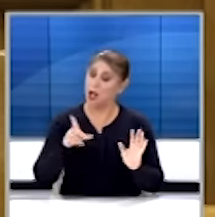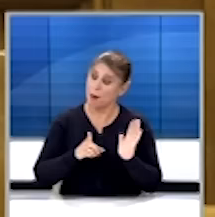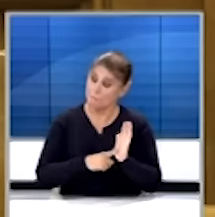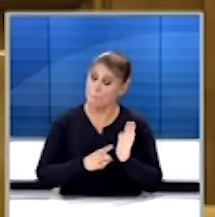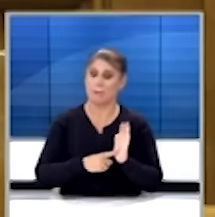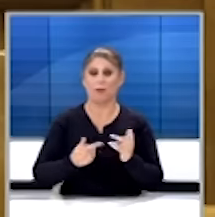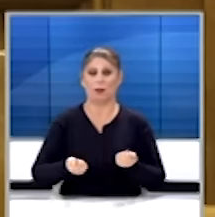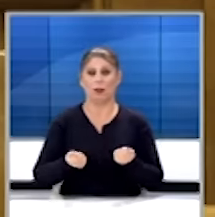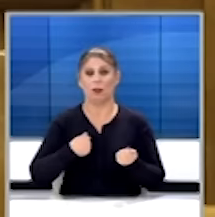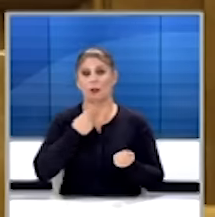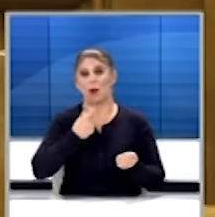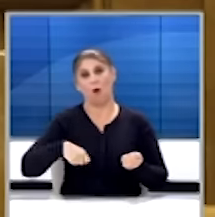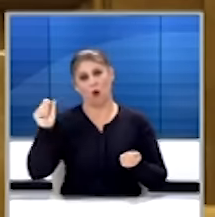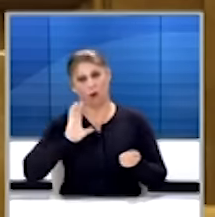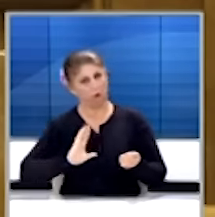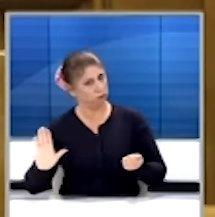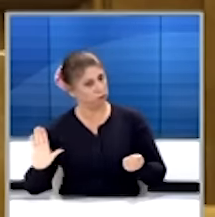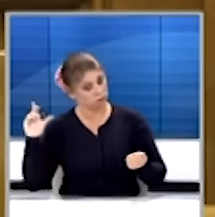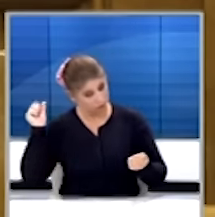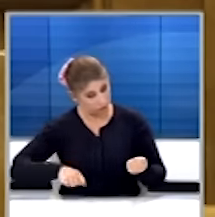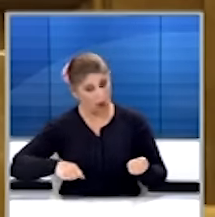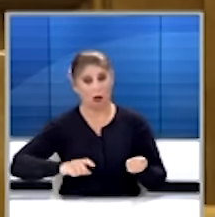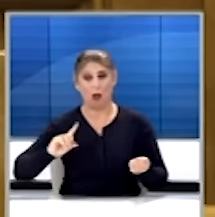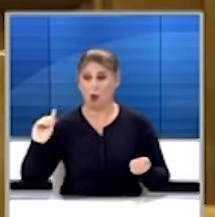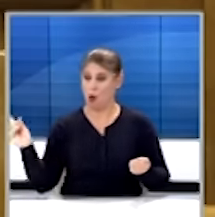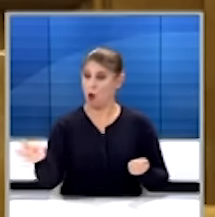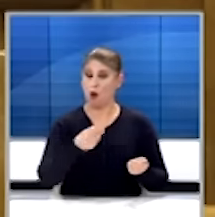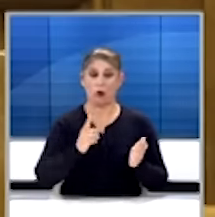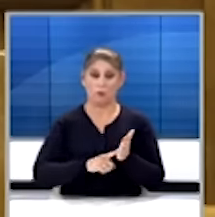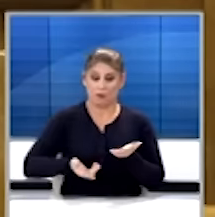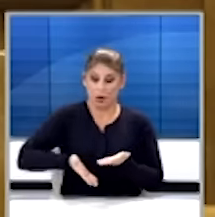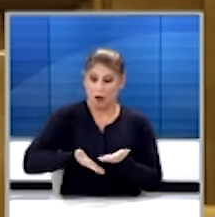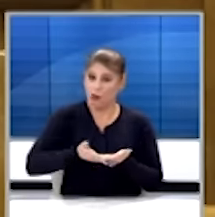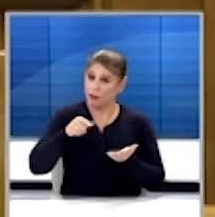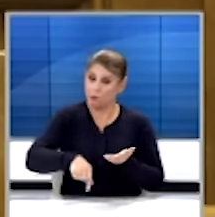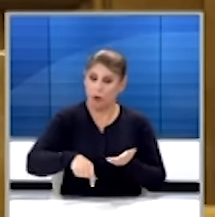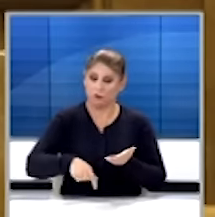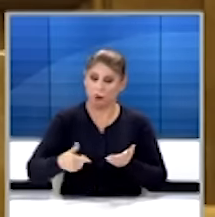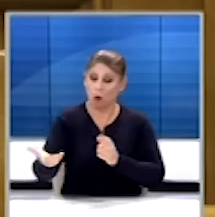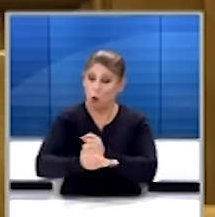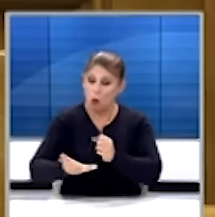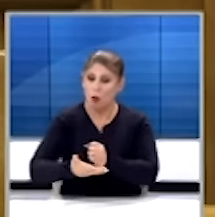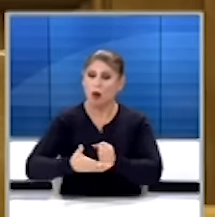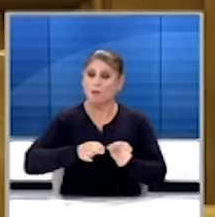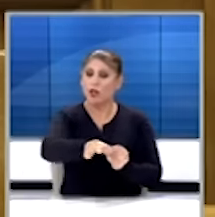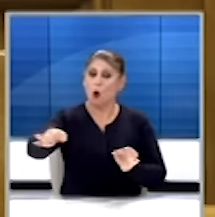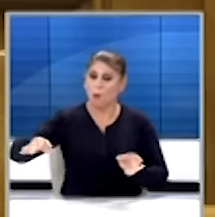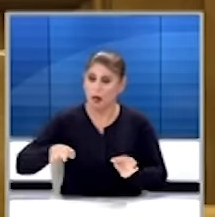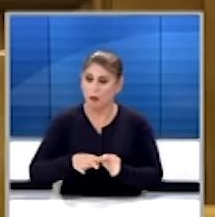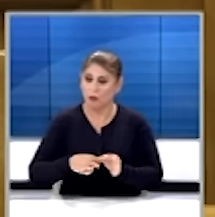γίνεται. Κανείς δεν λέει όχι σε αυτό και όλοι πρέπει να συνδράμουμε σε αυτό. Μέσα σε αυτό